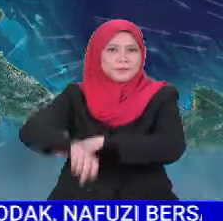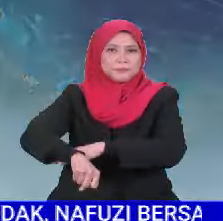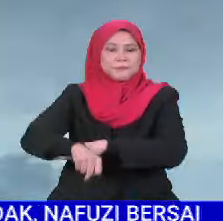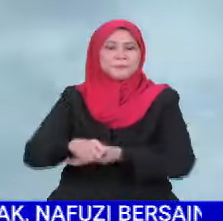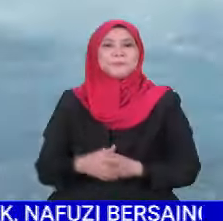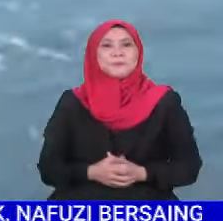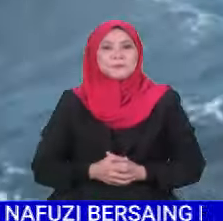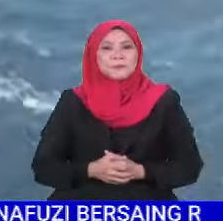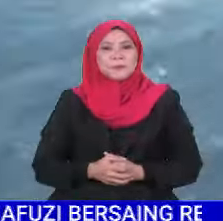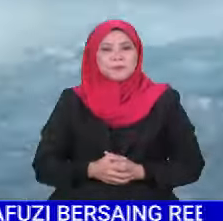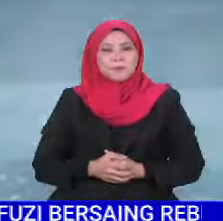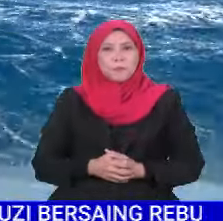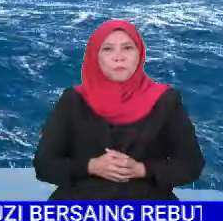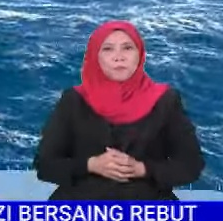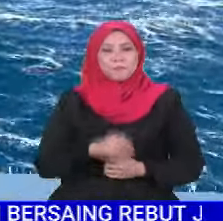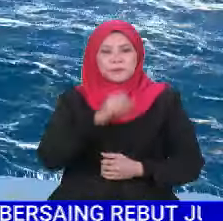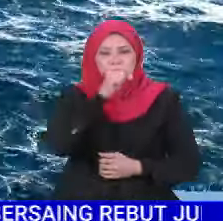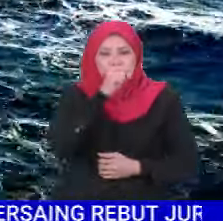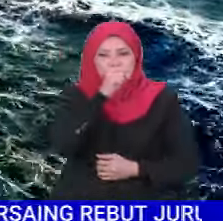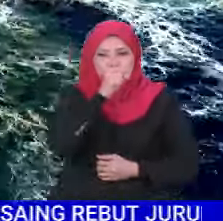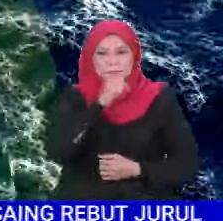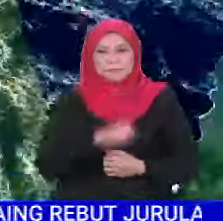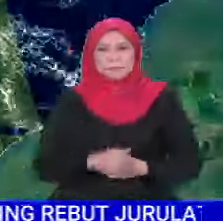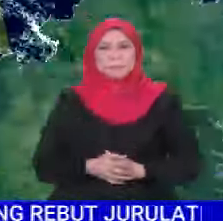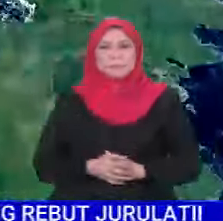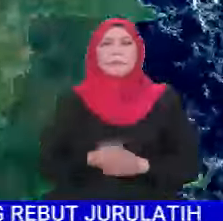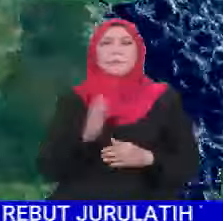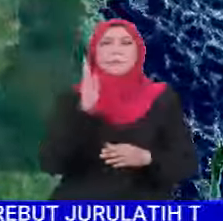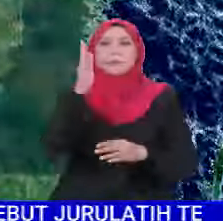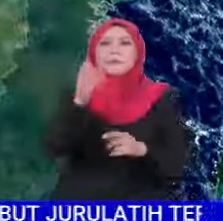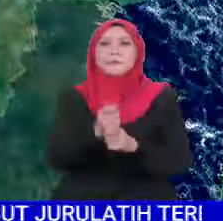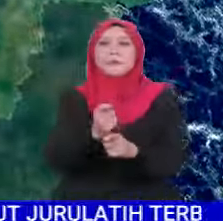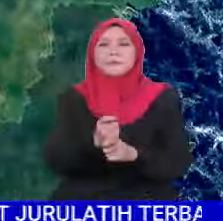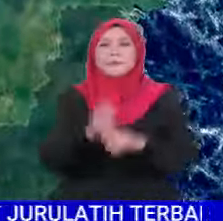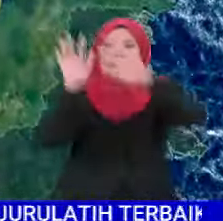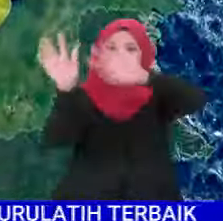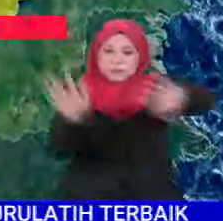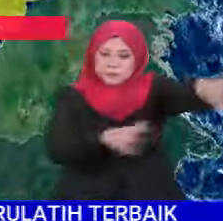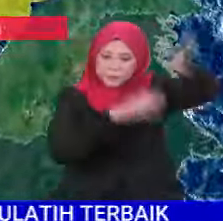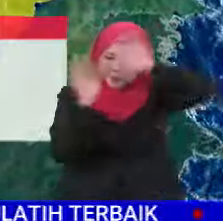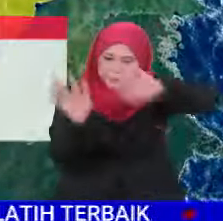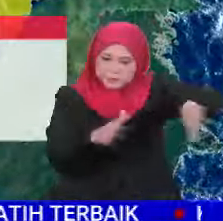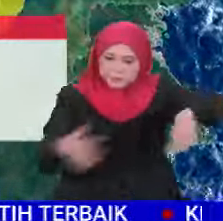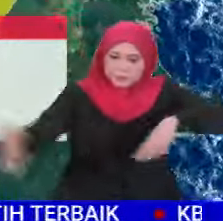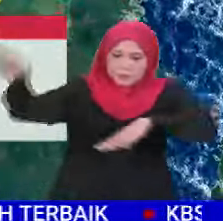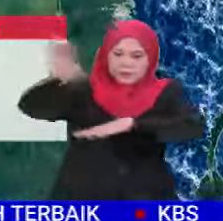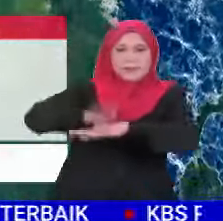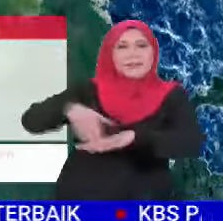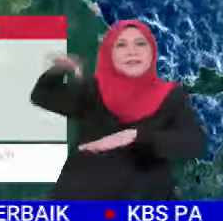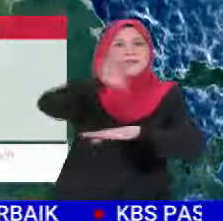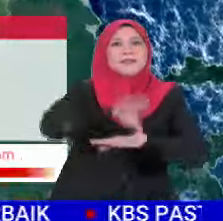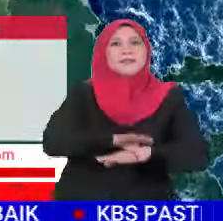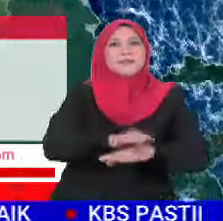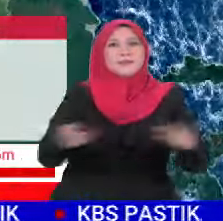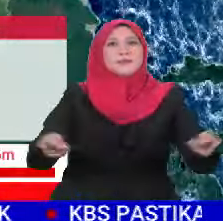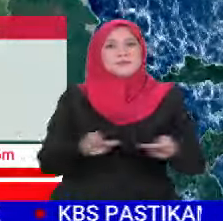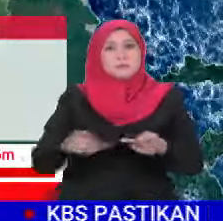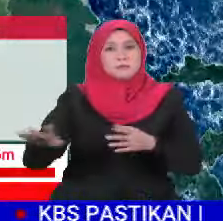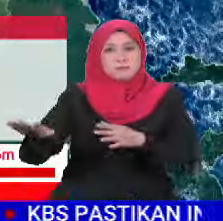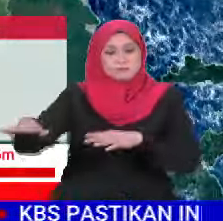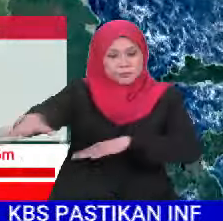nanti. Selain itu, jabatan kami juga masih lagi mengekalkan amaran angin kencang dan laut bergelora untuk kawasan-kawasan perairan